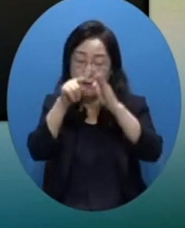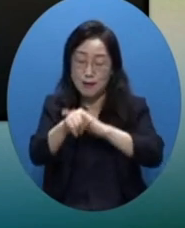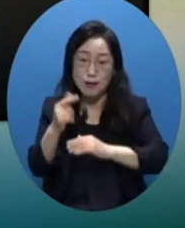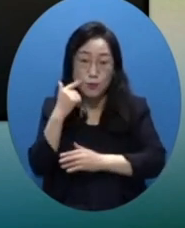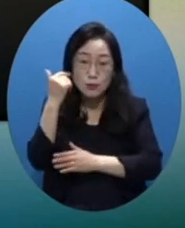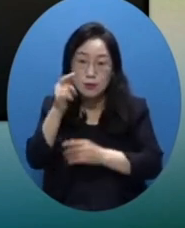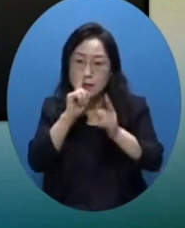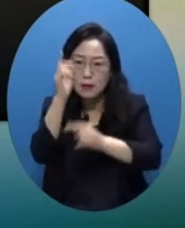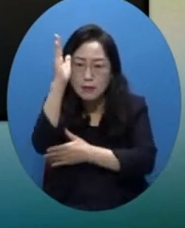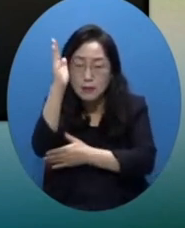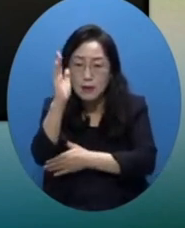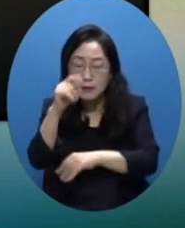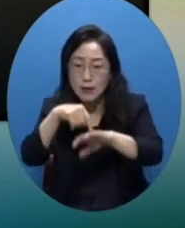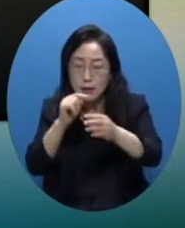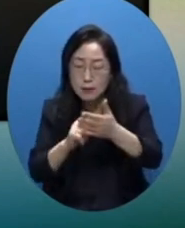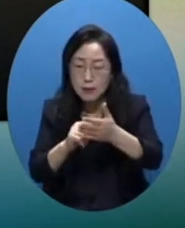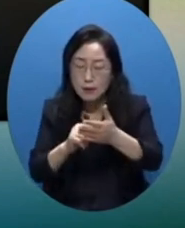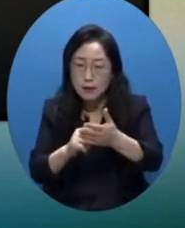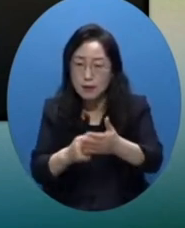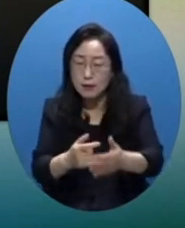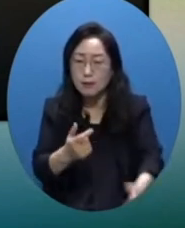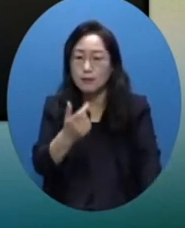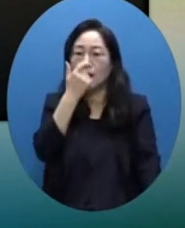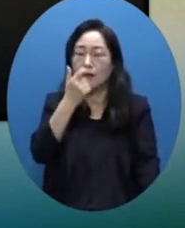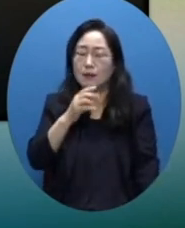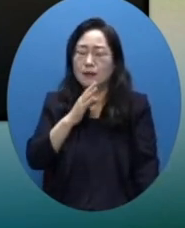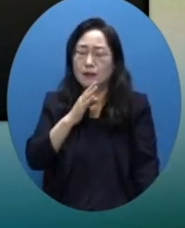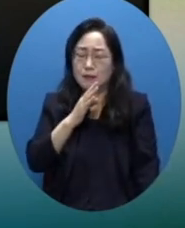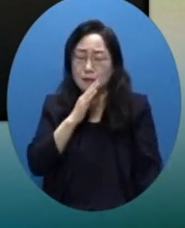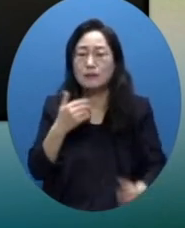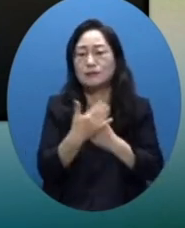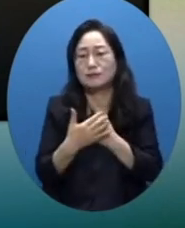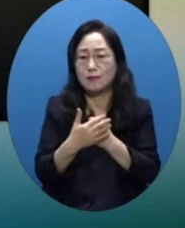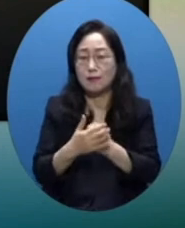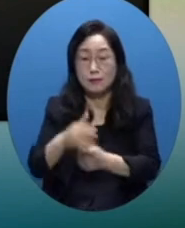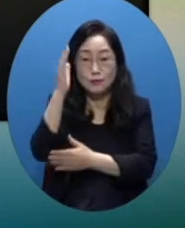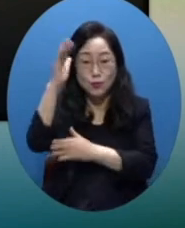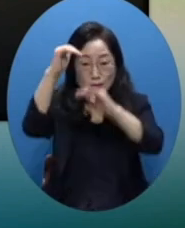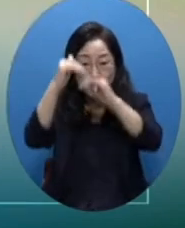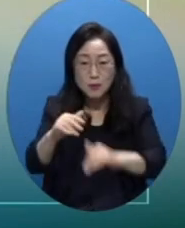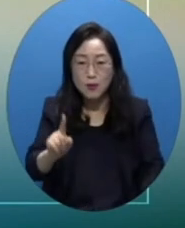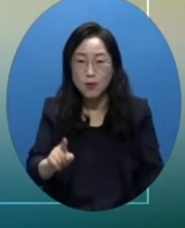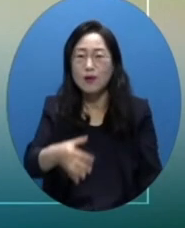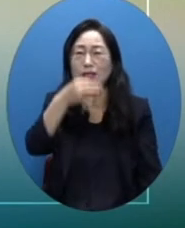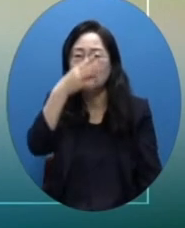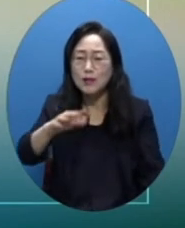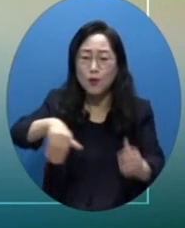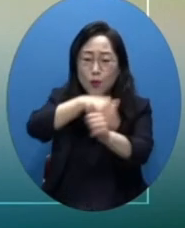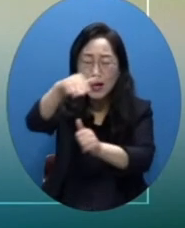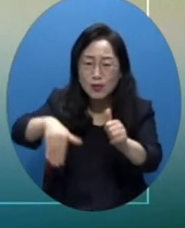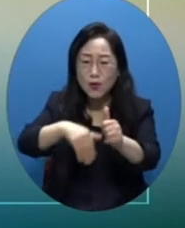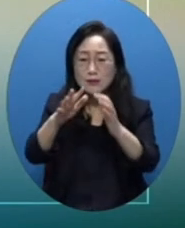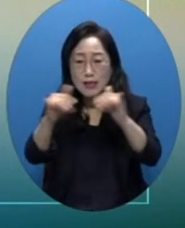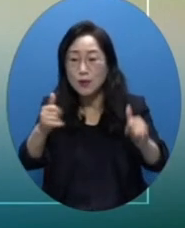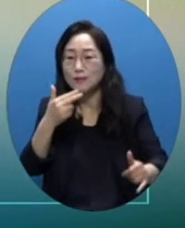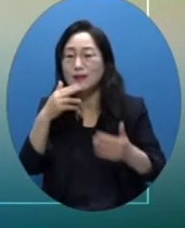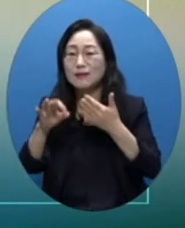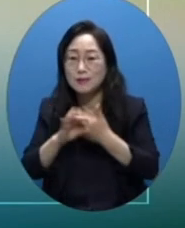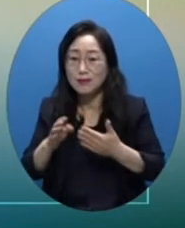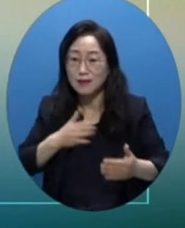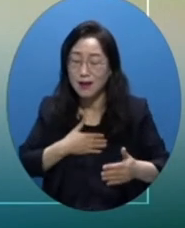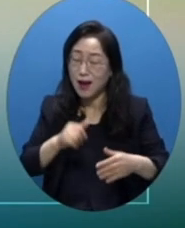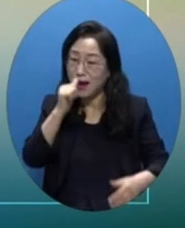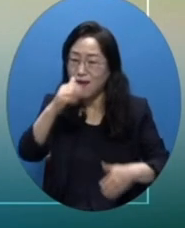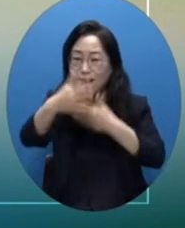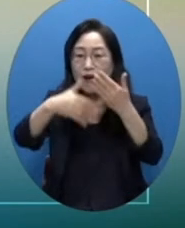마음에 탁 꽂혀 들어왔습니다. 그날 설교 말씀이 이랬습니다. 힘들게 하는 환경과 사람이 없었다면 내가